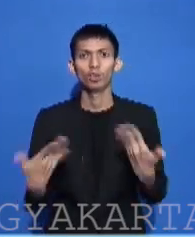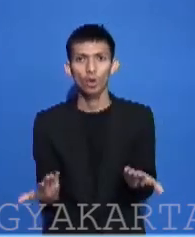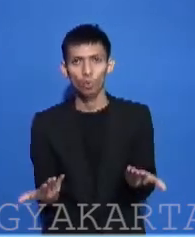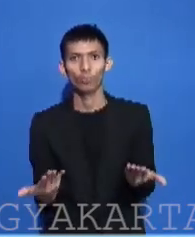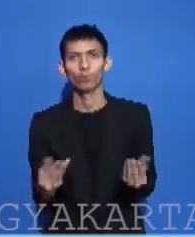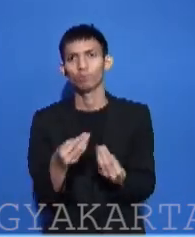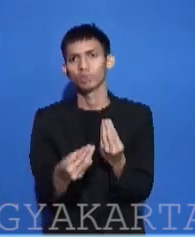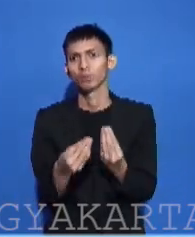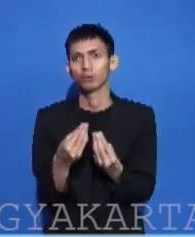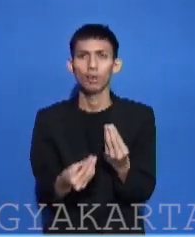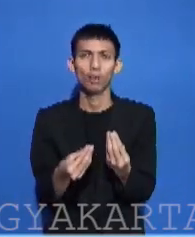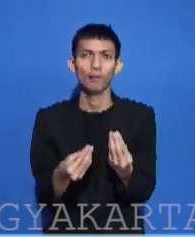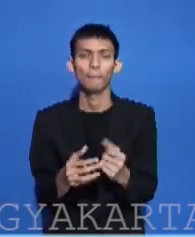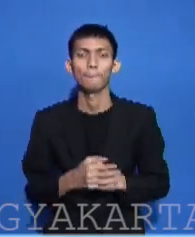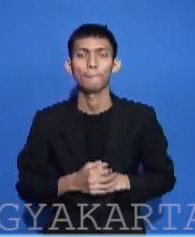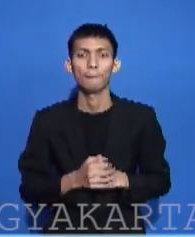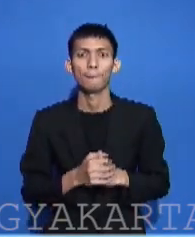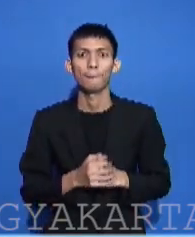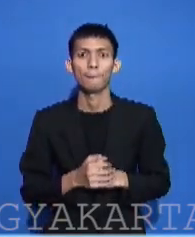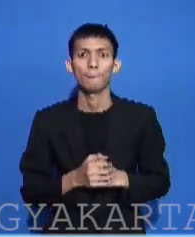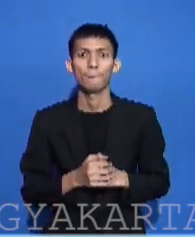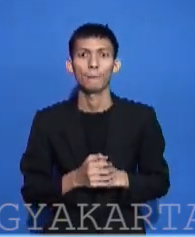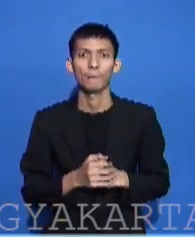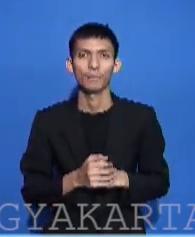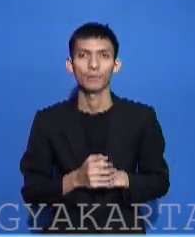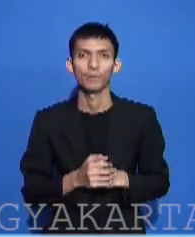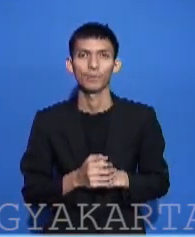saget Sae mekaten Hendri Saputra Lan Wendy Wicaksono asung palapu